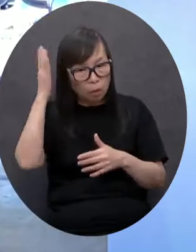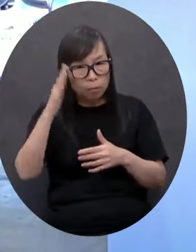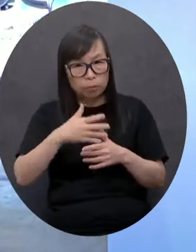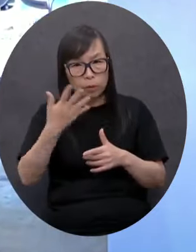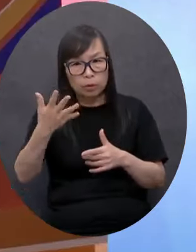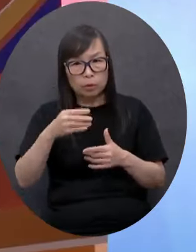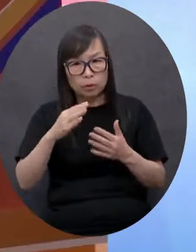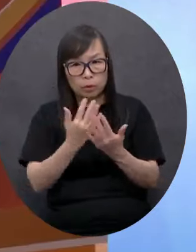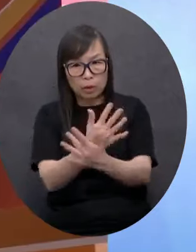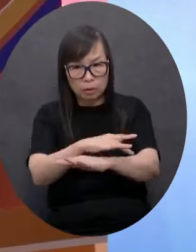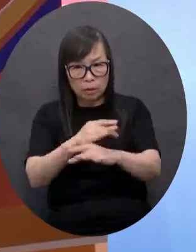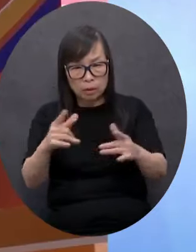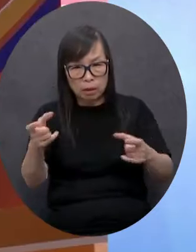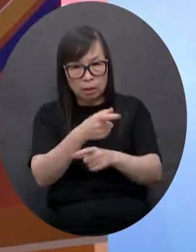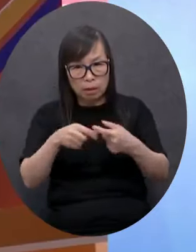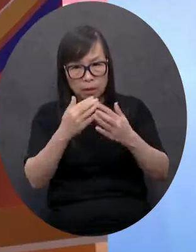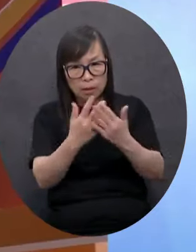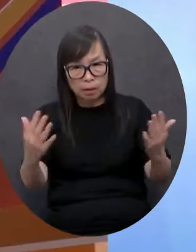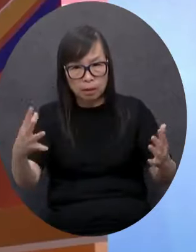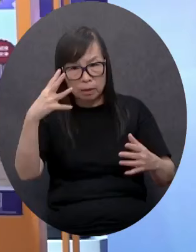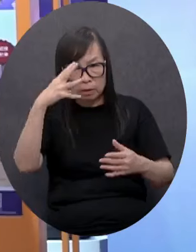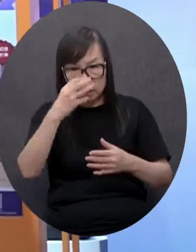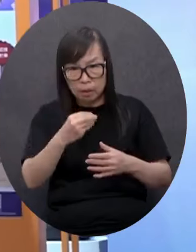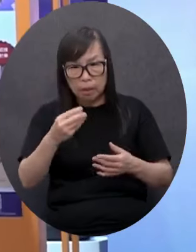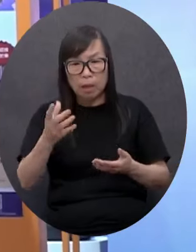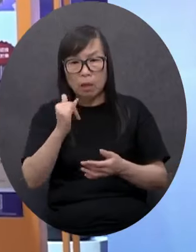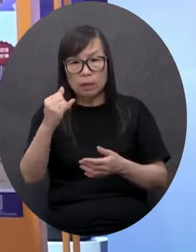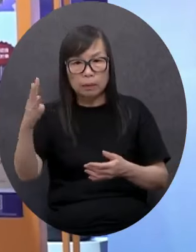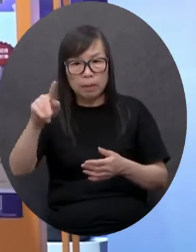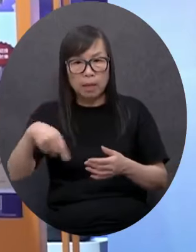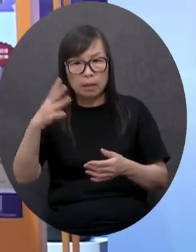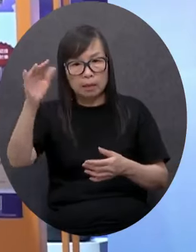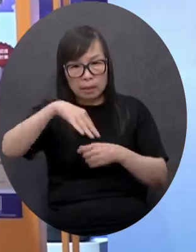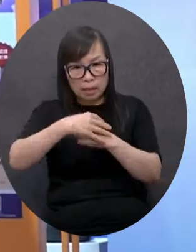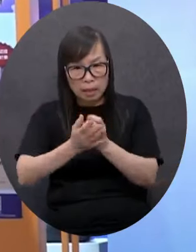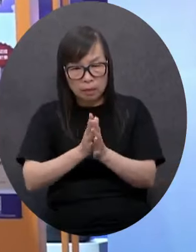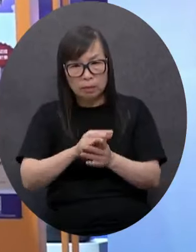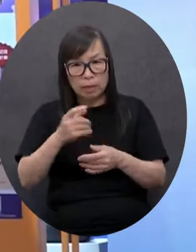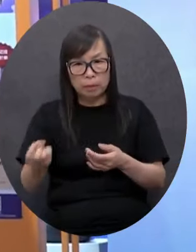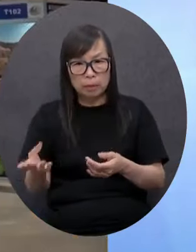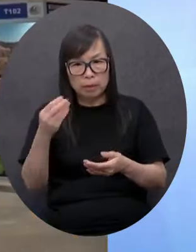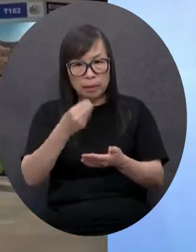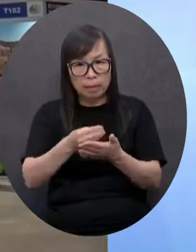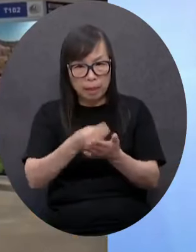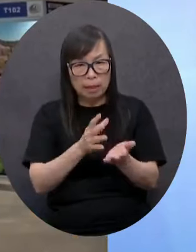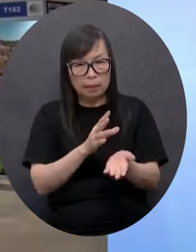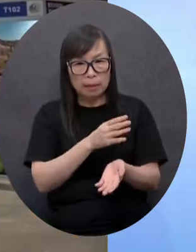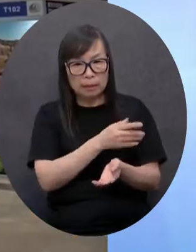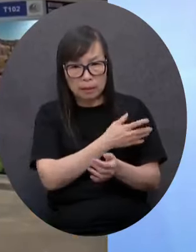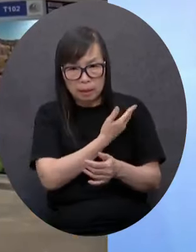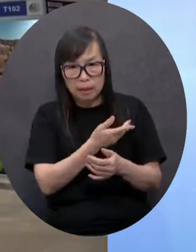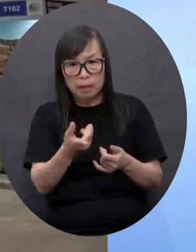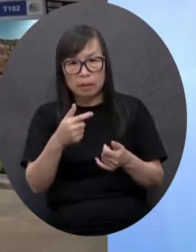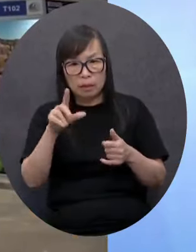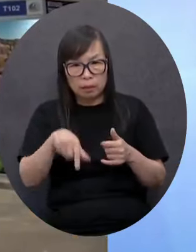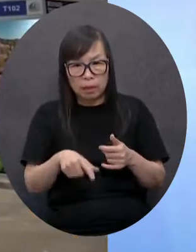會展舉行的商貿展，加埋已經吸引超過64000名嚟自世界各地和本地的買家。當中上個月底